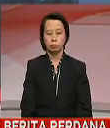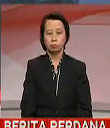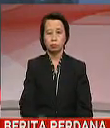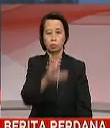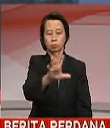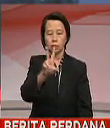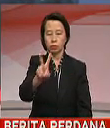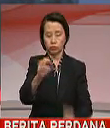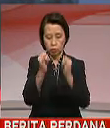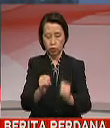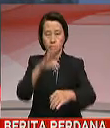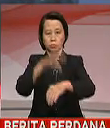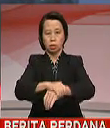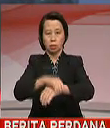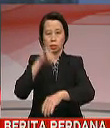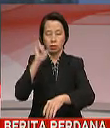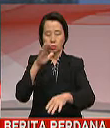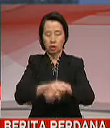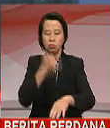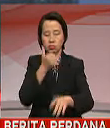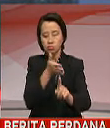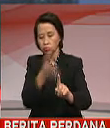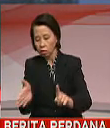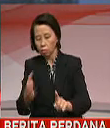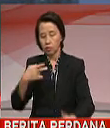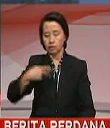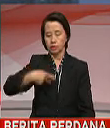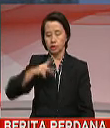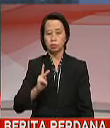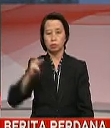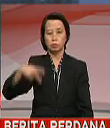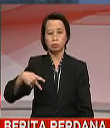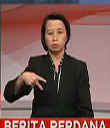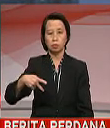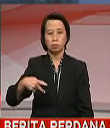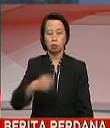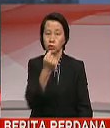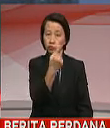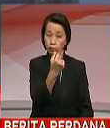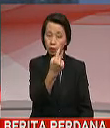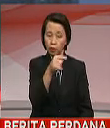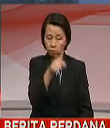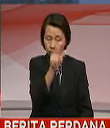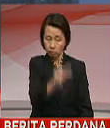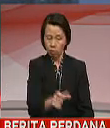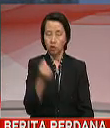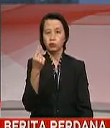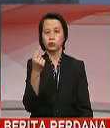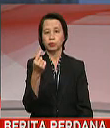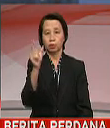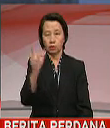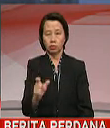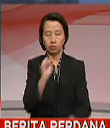52 individu ditahan semalam atas kesalahan ingkar arahan perintah kawalan pergerakan daripada jumlah itu seramai 11 orang